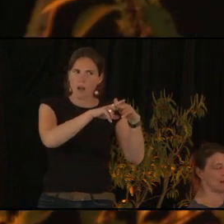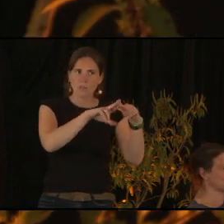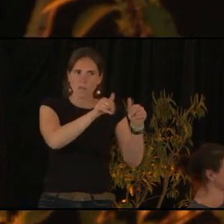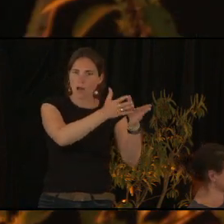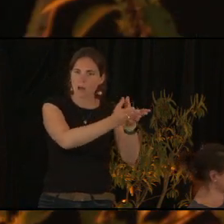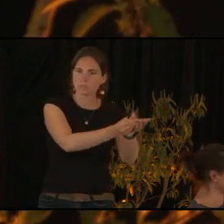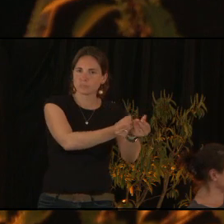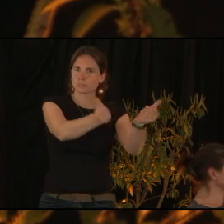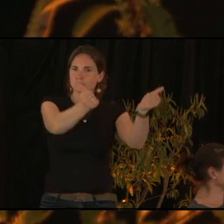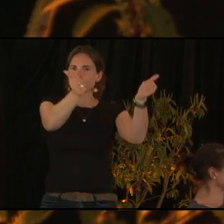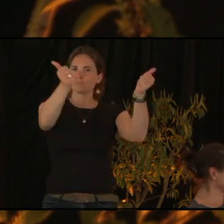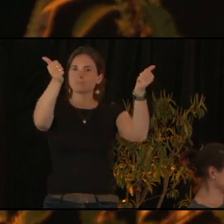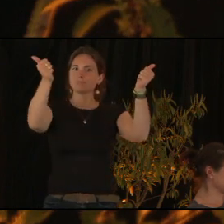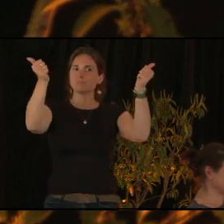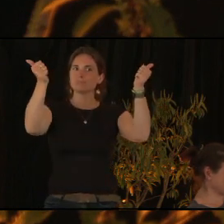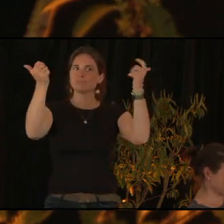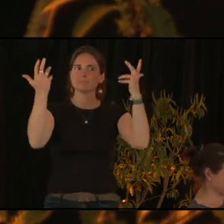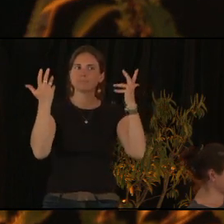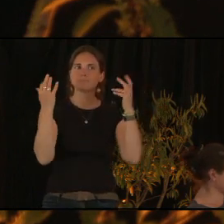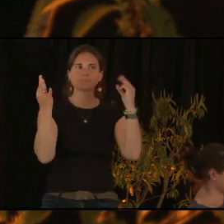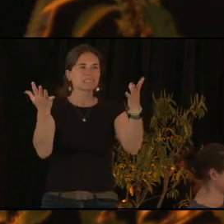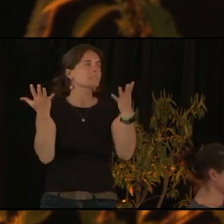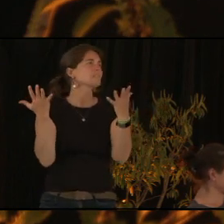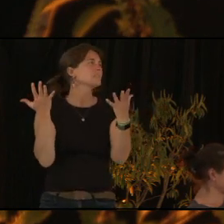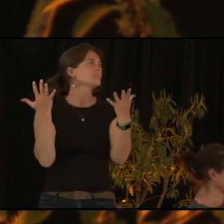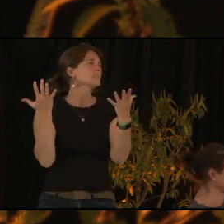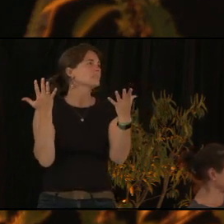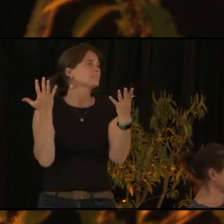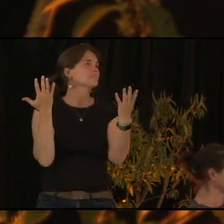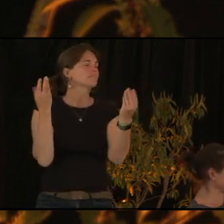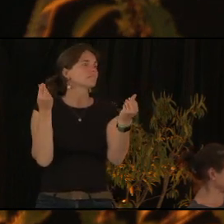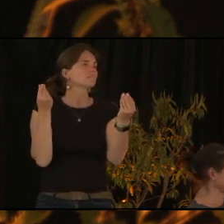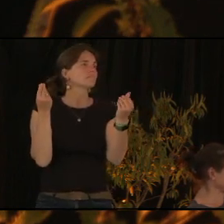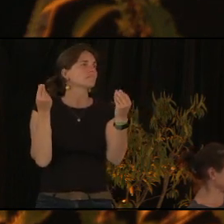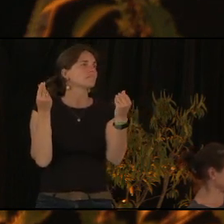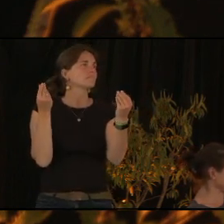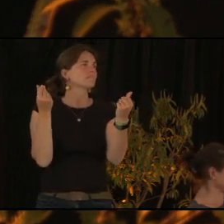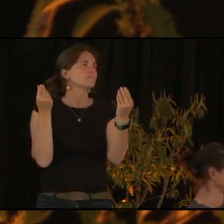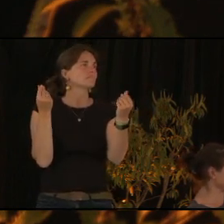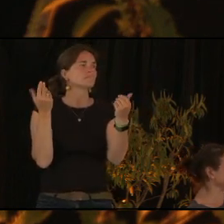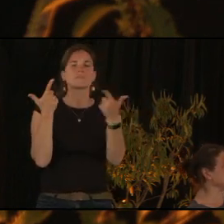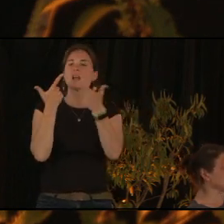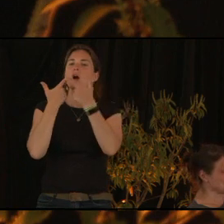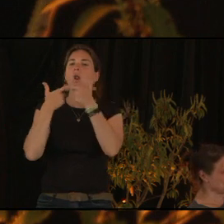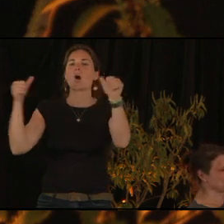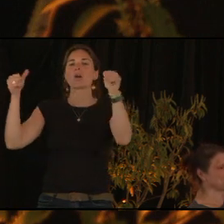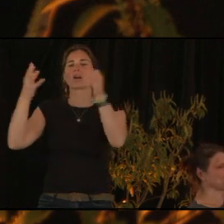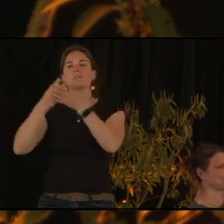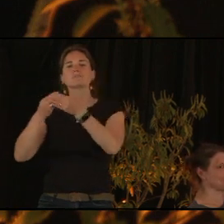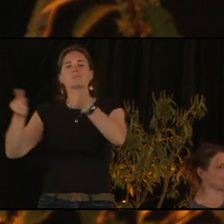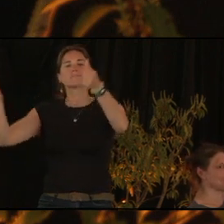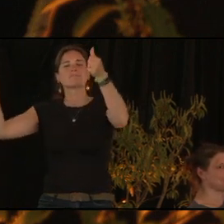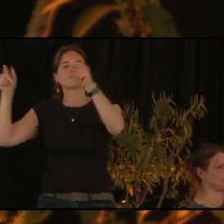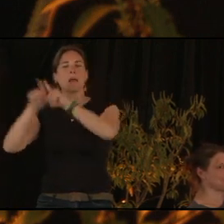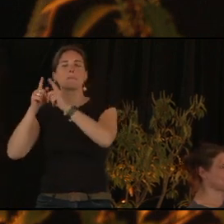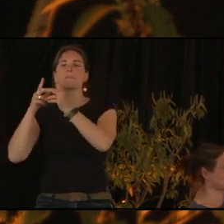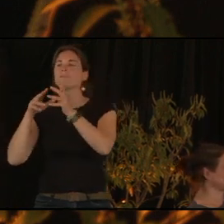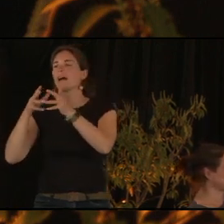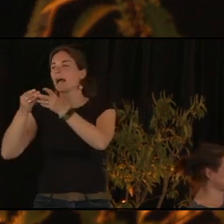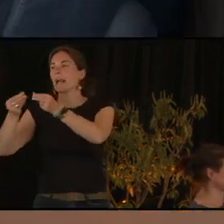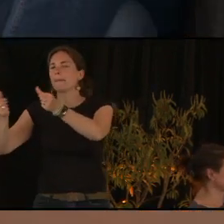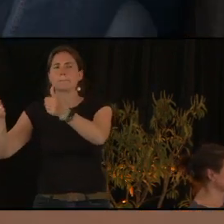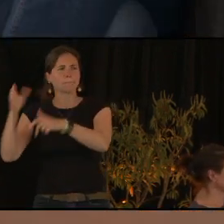Paco, il y a des soupçons d'inceste, il y a des bébés morts-nés, il y a des femmes mortes en accouchant, mais tout ça